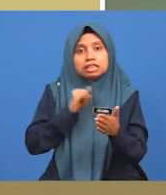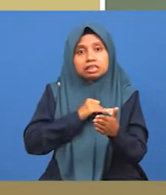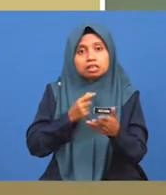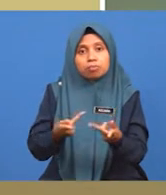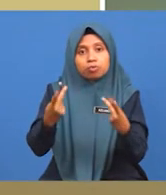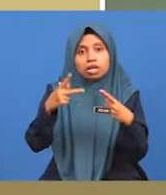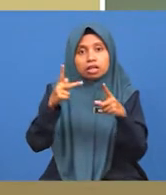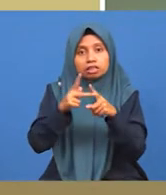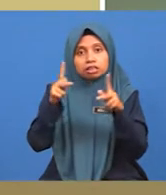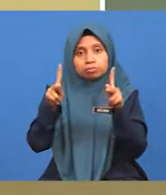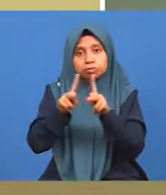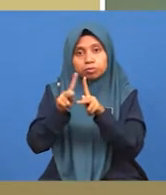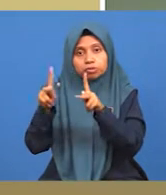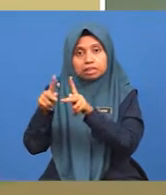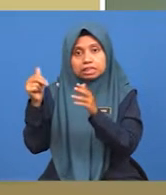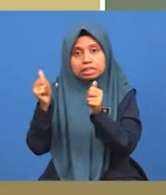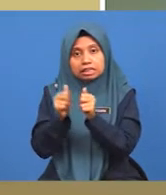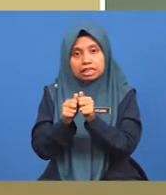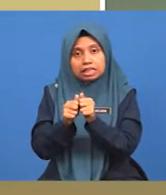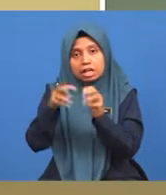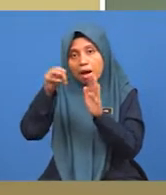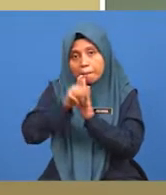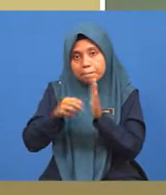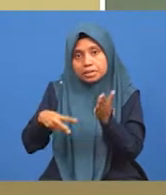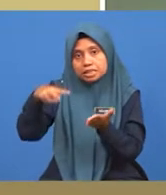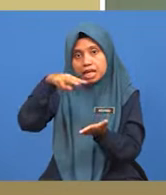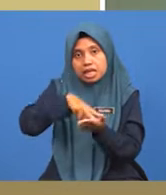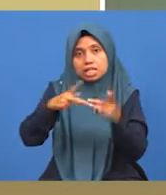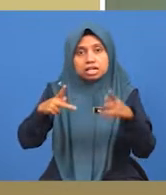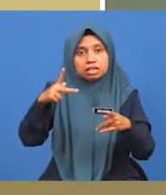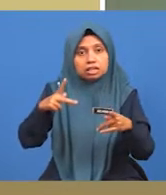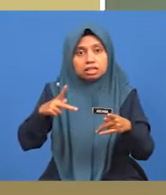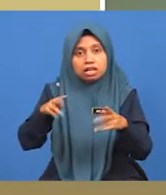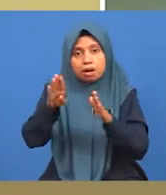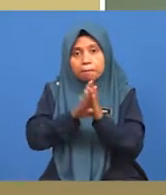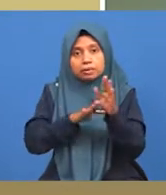Saya pulang ke kampung dengan menaiki kereta